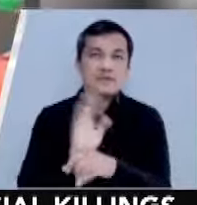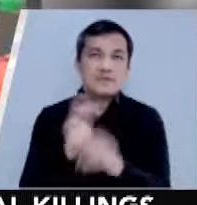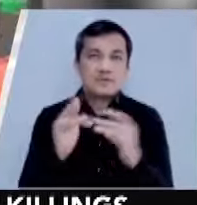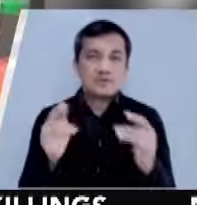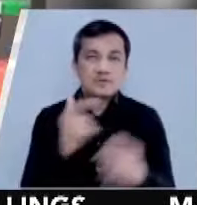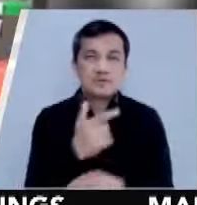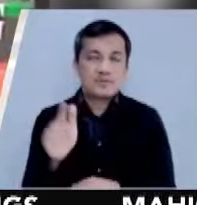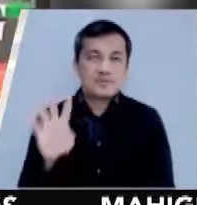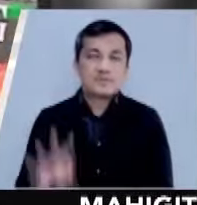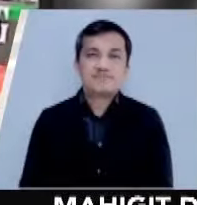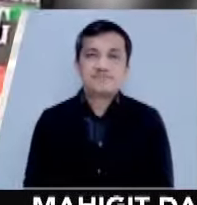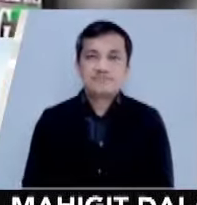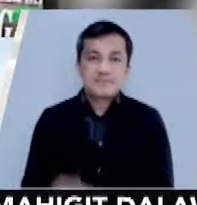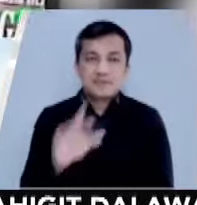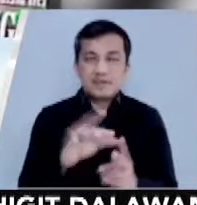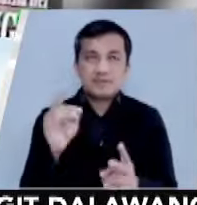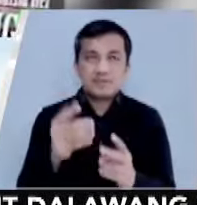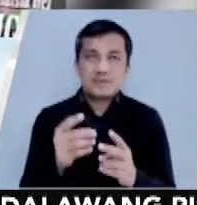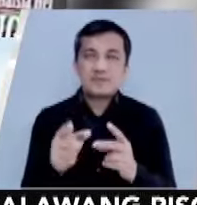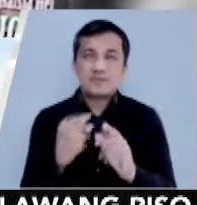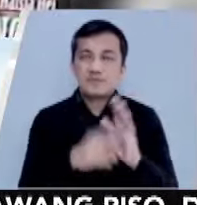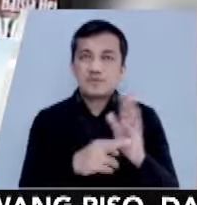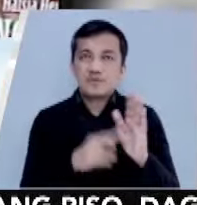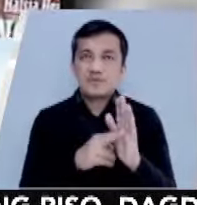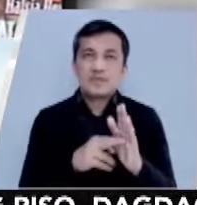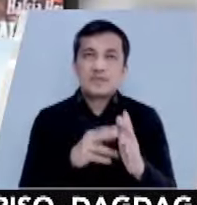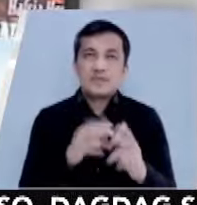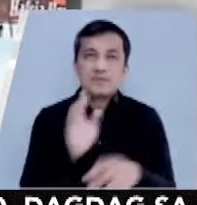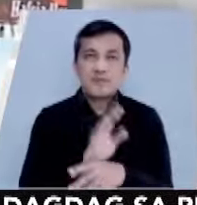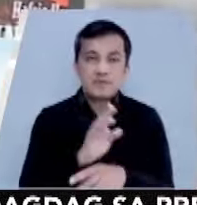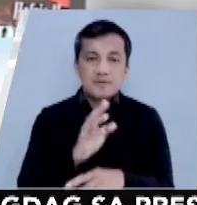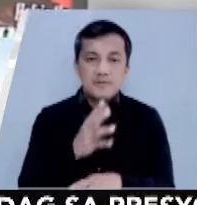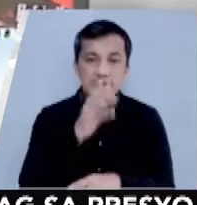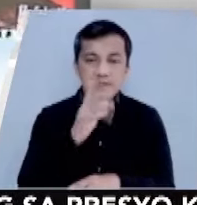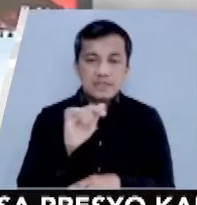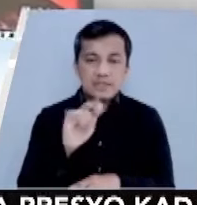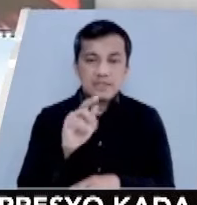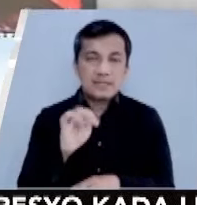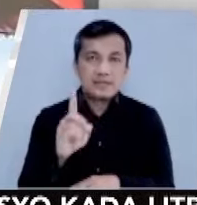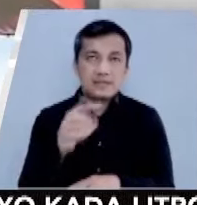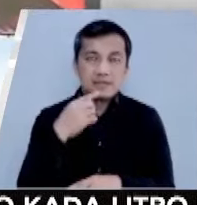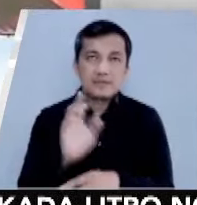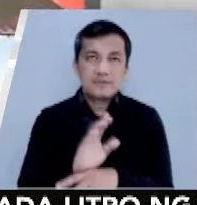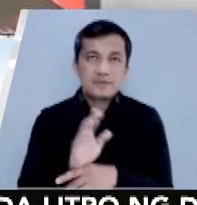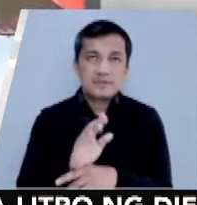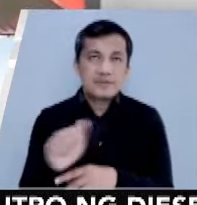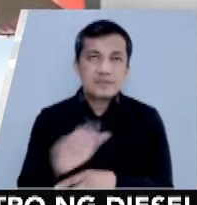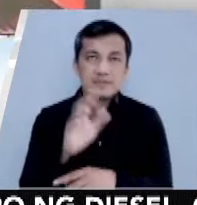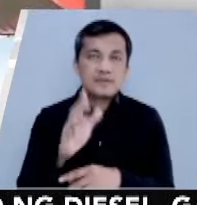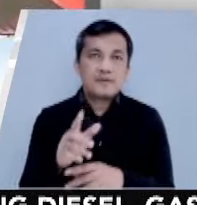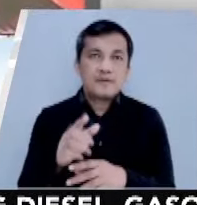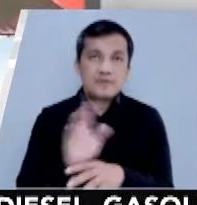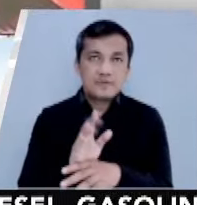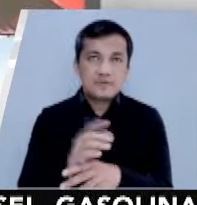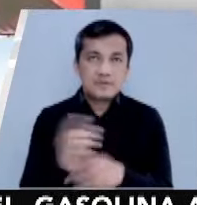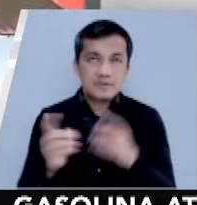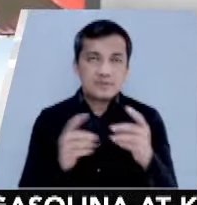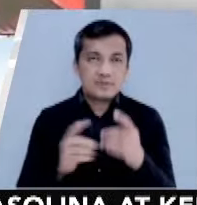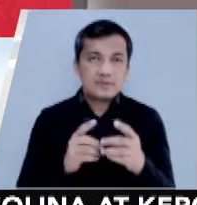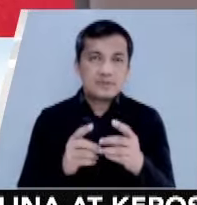Napili ang pinagbidahan niyang pelikulang Motherland sa kategoryang GSEOC, pelikula mula sa Asian filmmakers na nakapag-direct ng at least